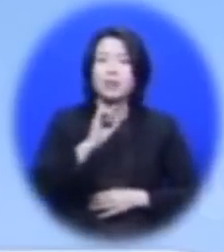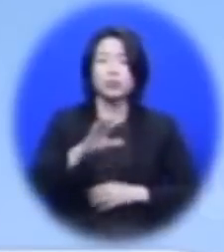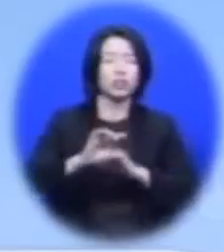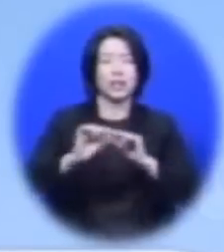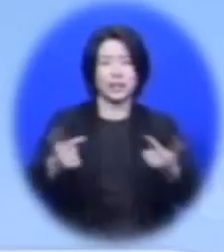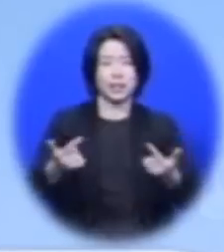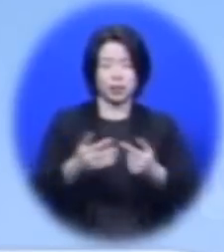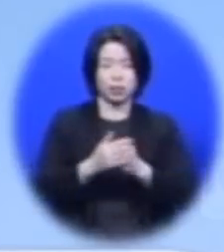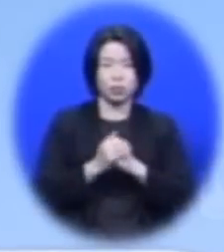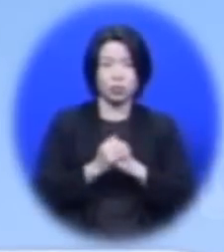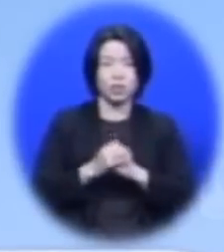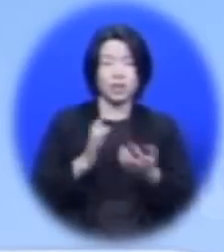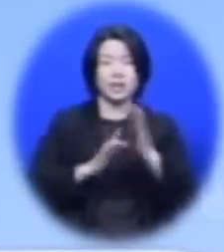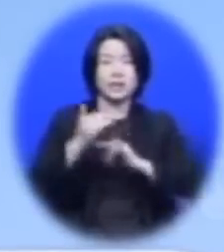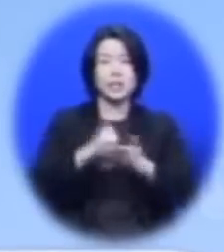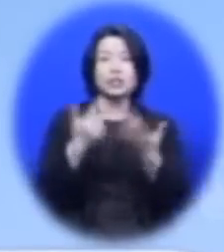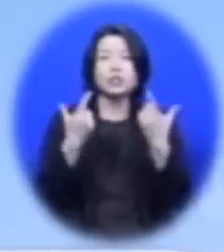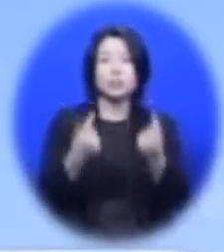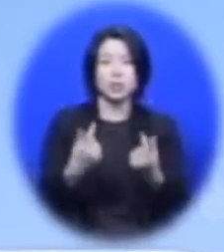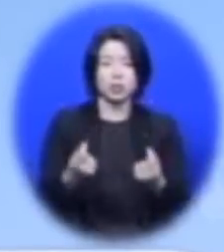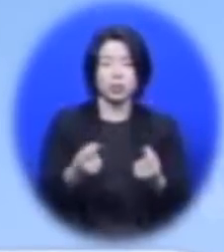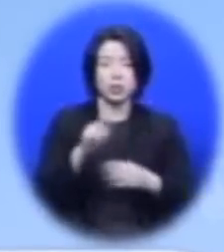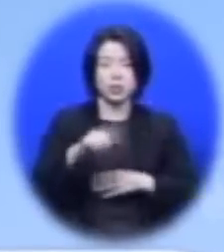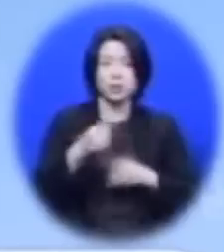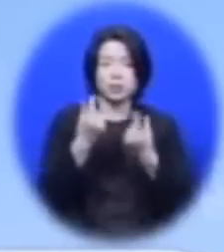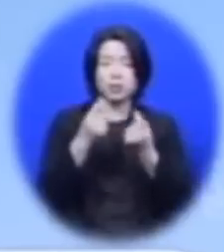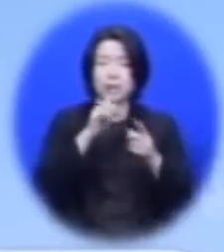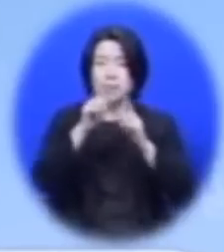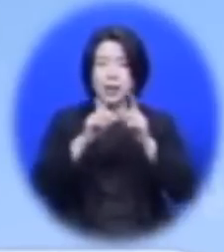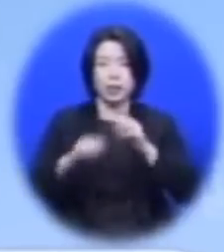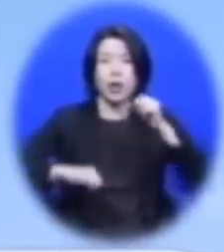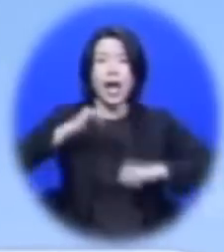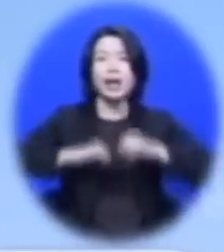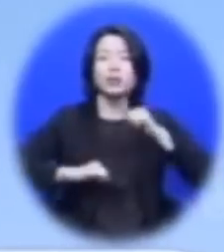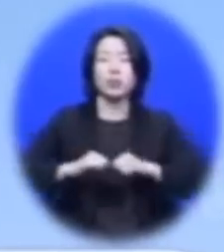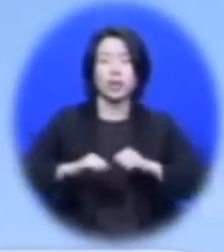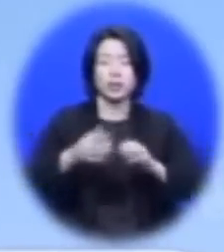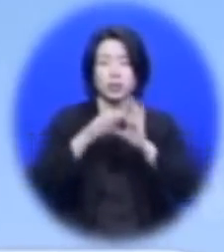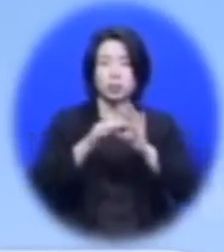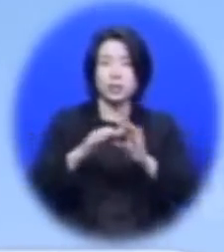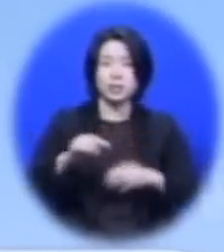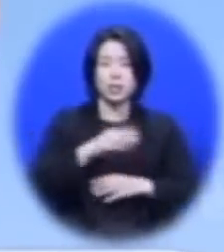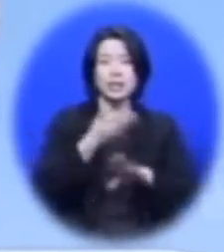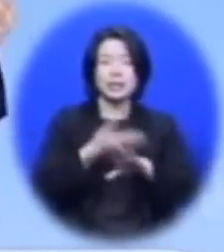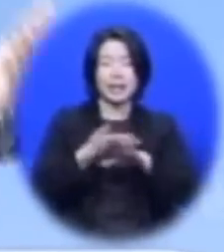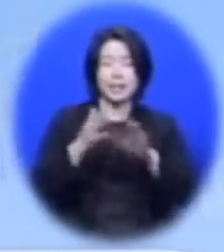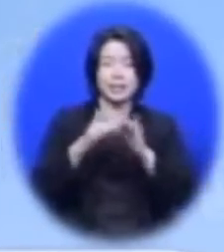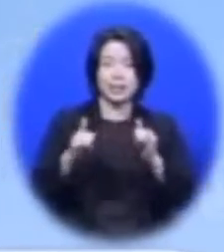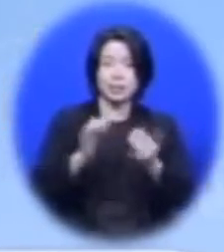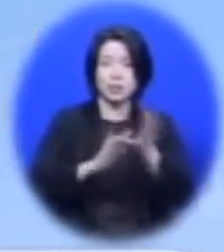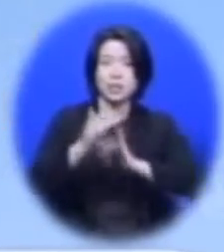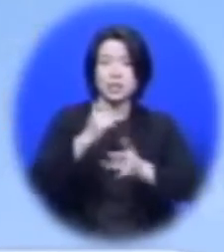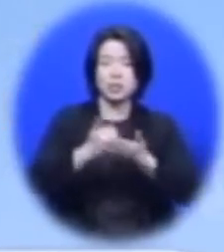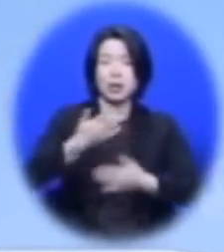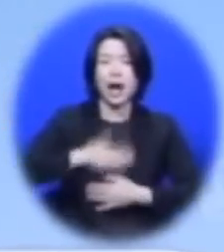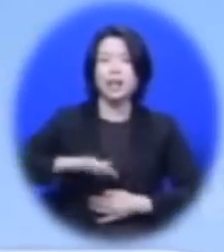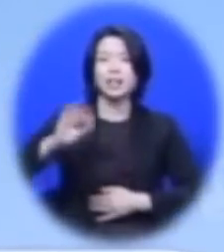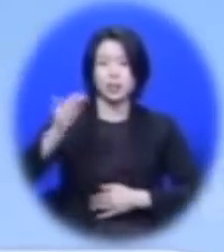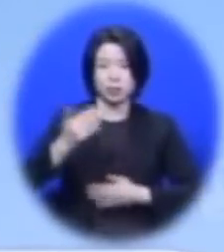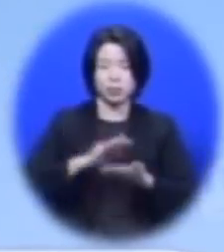않습니까? 예수님처럼 그렇게 말하고 행동하는 것을 통해서 그들이 예수님을 알게 되는 거잖아요.